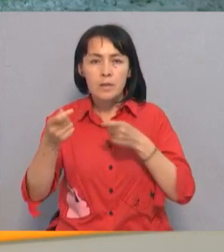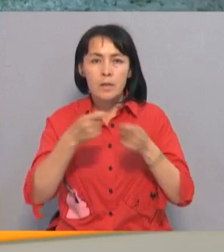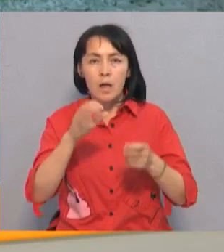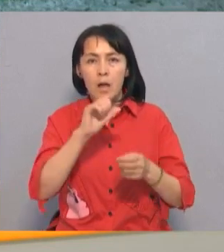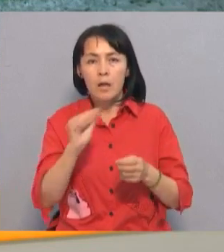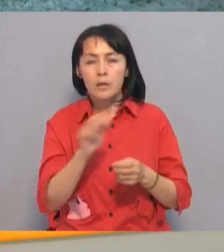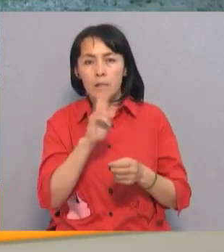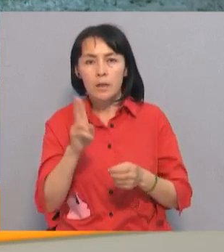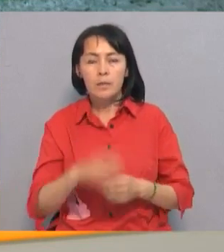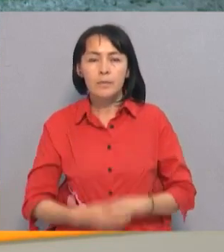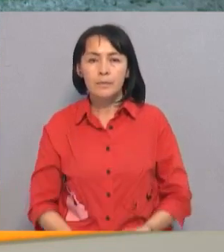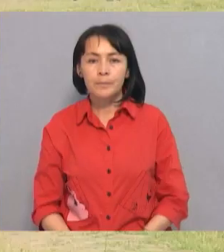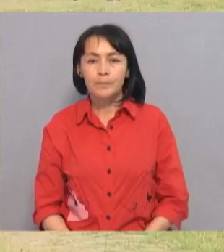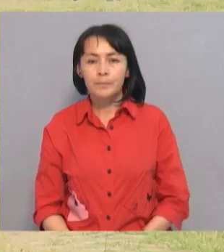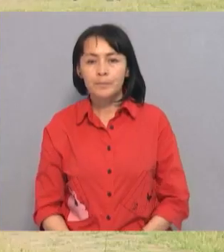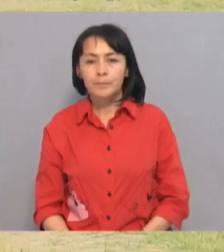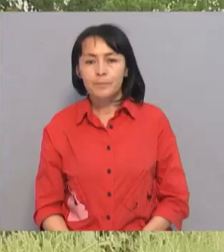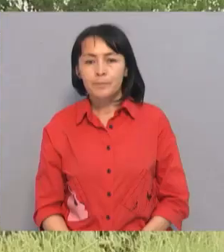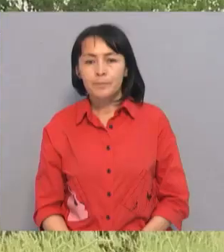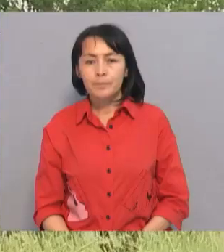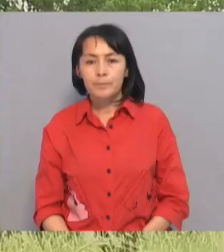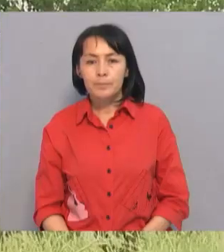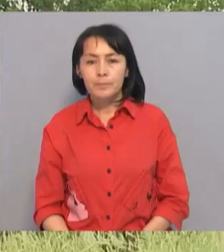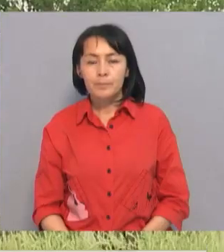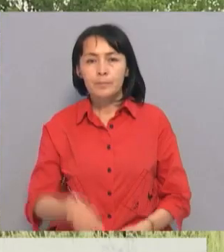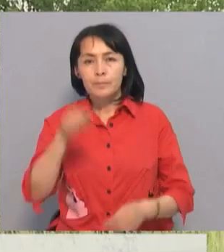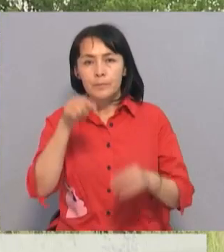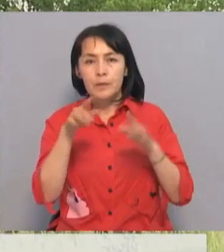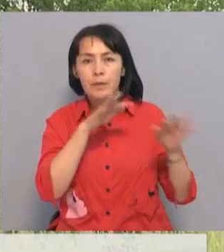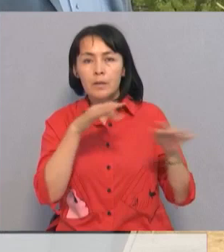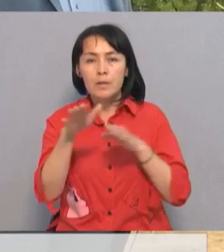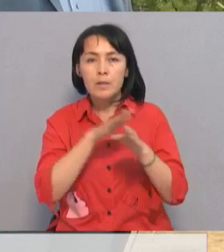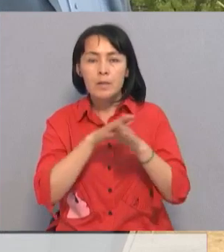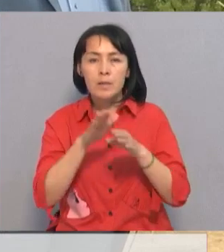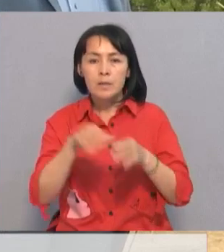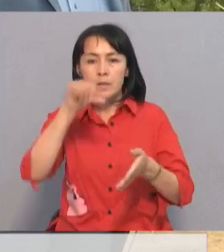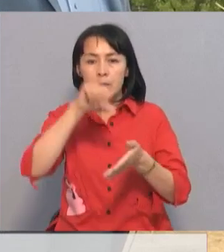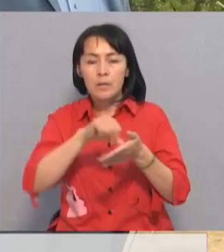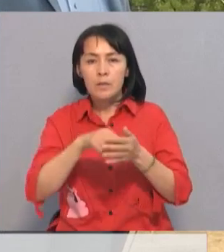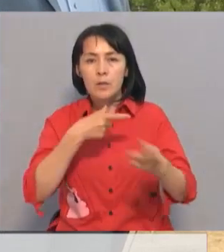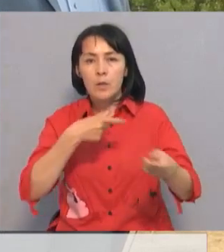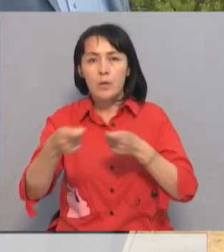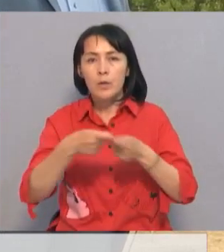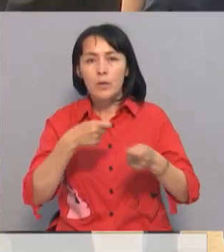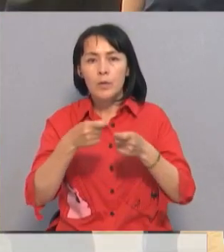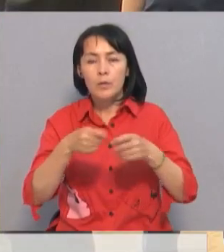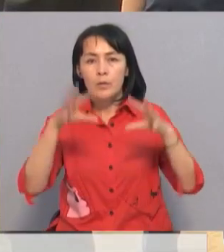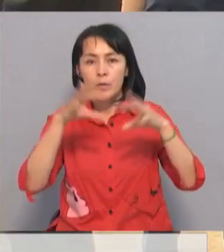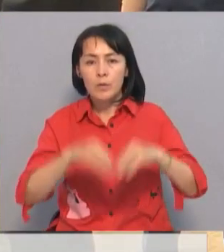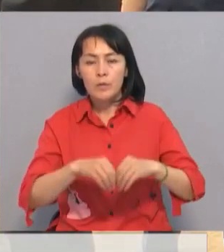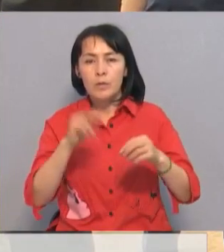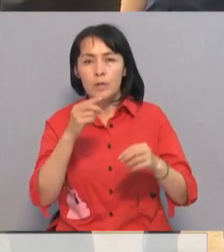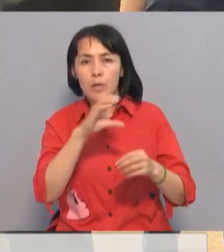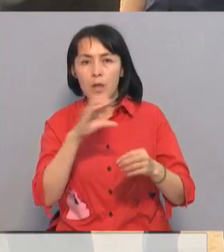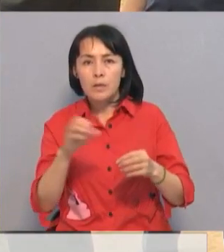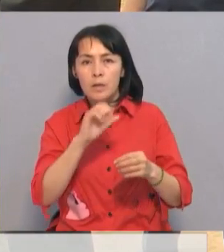Айдын Каримов данное мероприятие проводилось под председательством руководителя ликвидации чрезвычайных